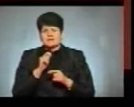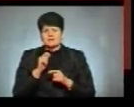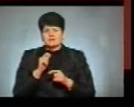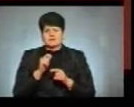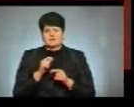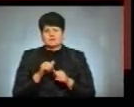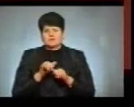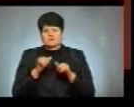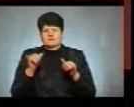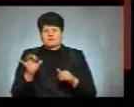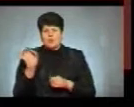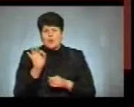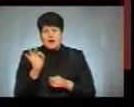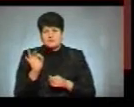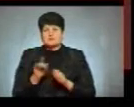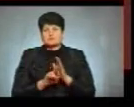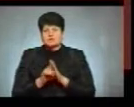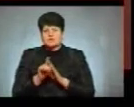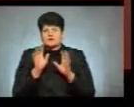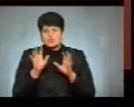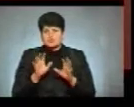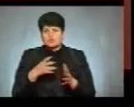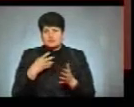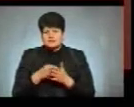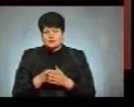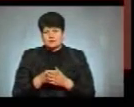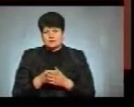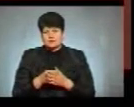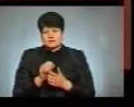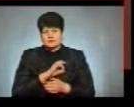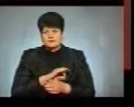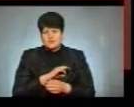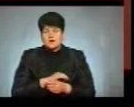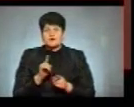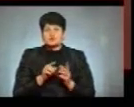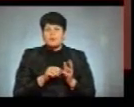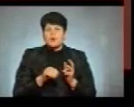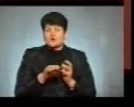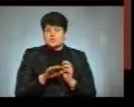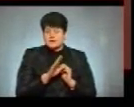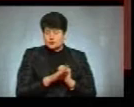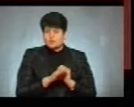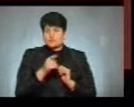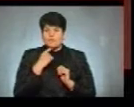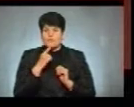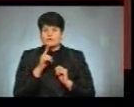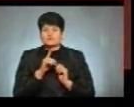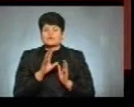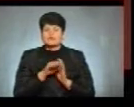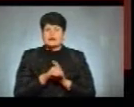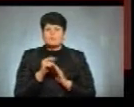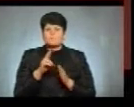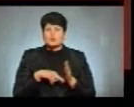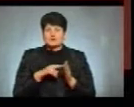нуля, спочатку, що вони узаконять свої статки. Скажімо, стосовно Порошенка, він каже про те, що, значить, він введе податок